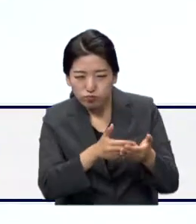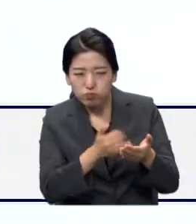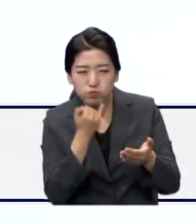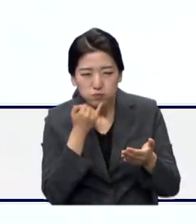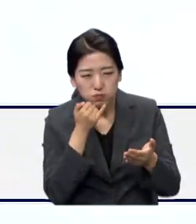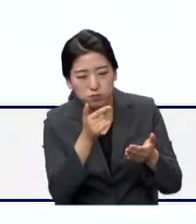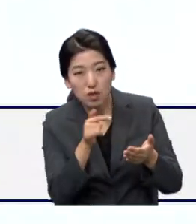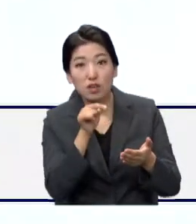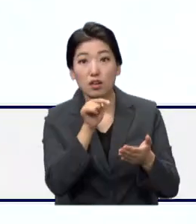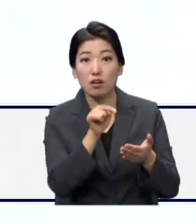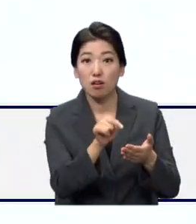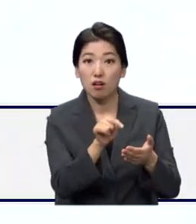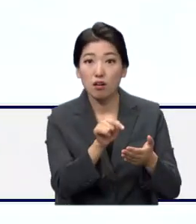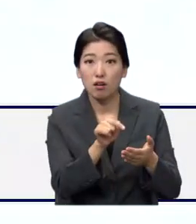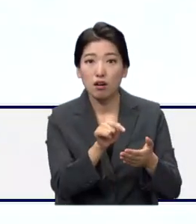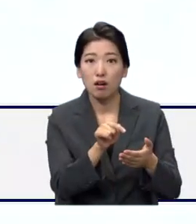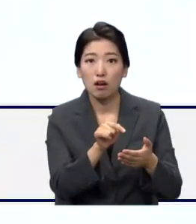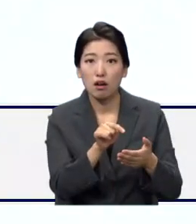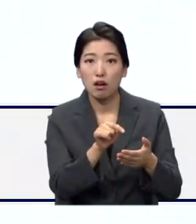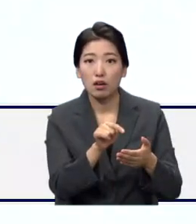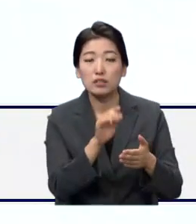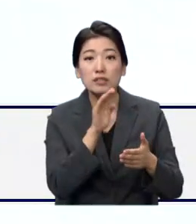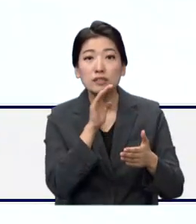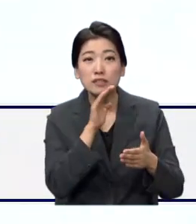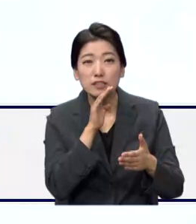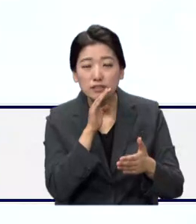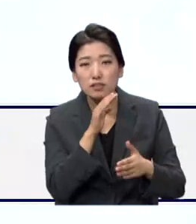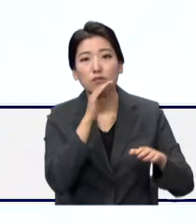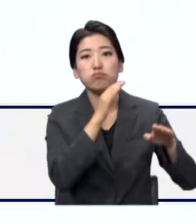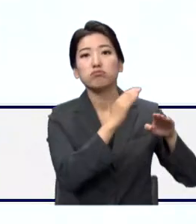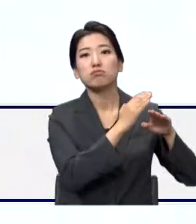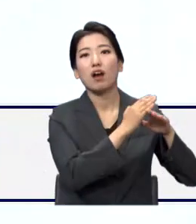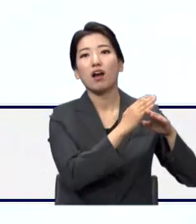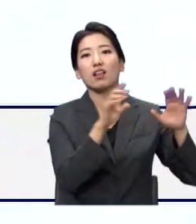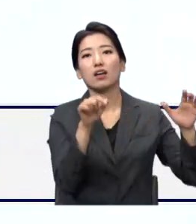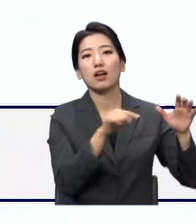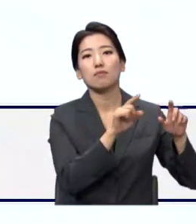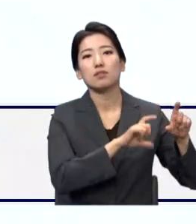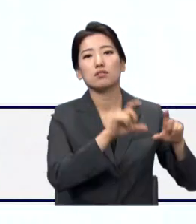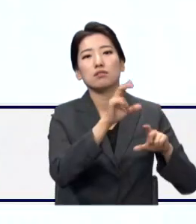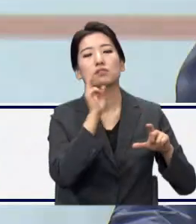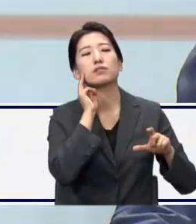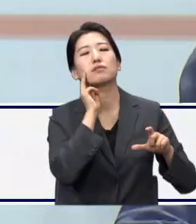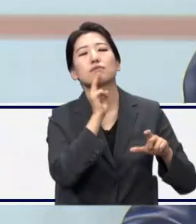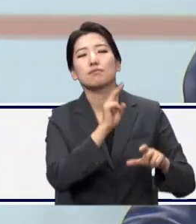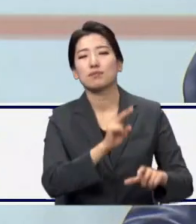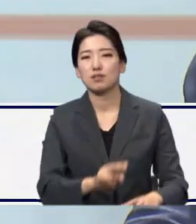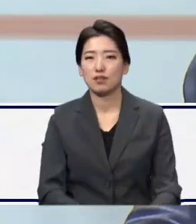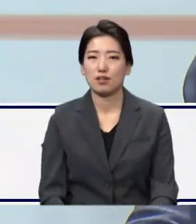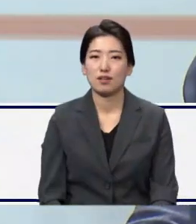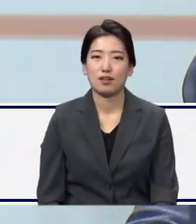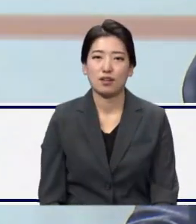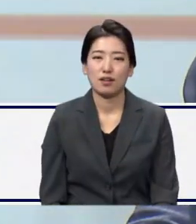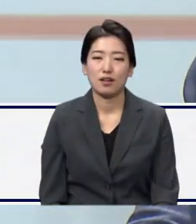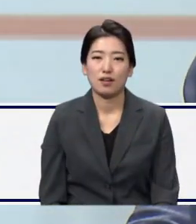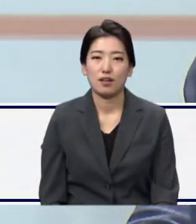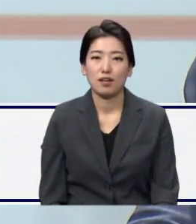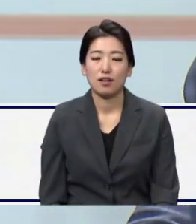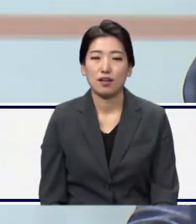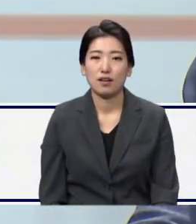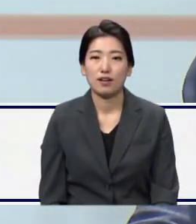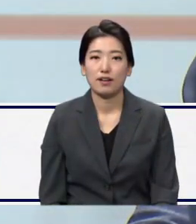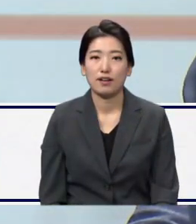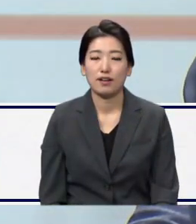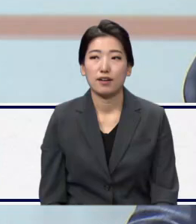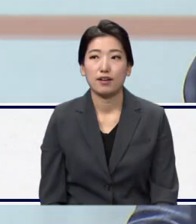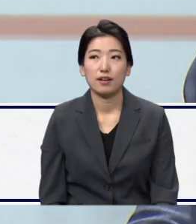장소에서 저렇게 하는게 아니고요네 사람이 있는 곳으로 사람들을 보냅니다음 그러니까 예를 들어서 제가 어디에